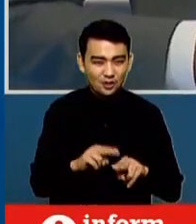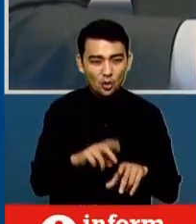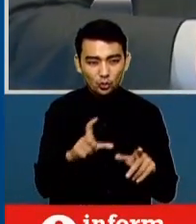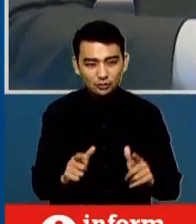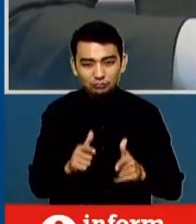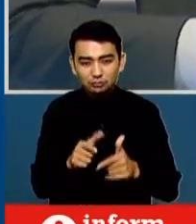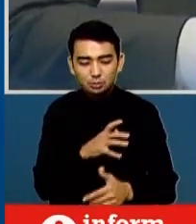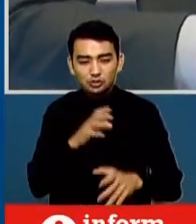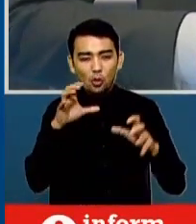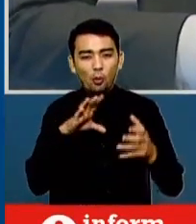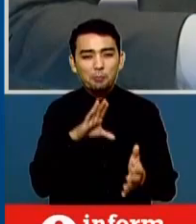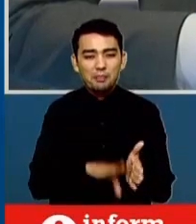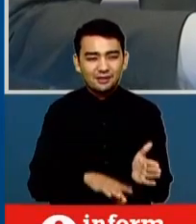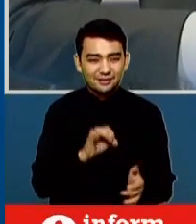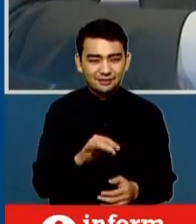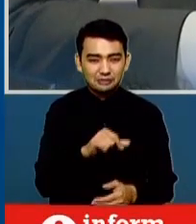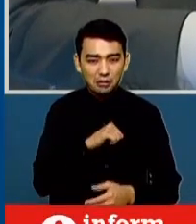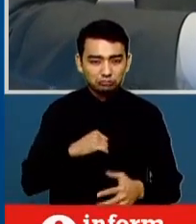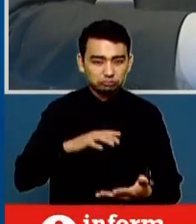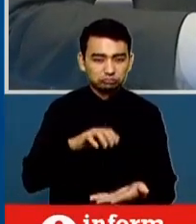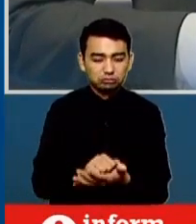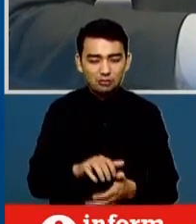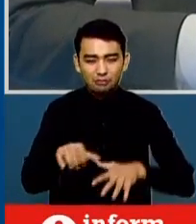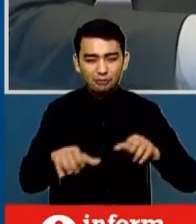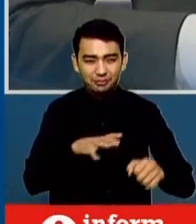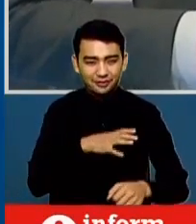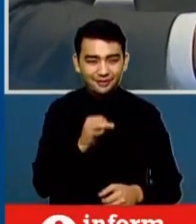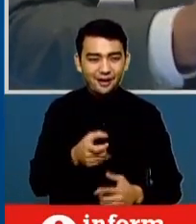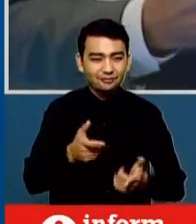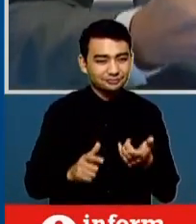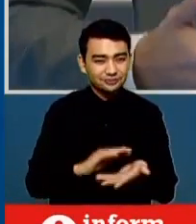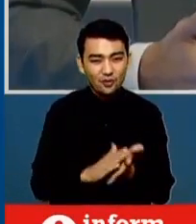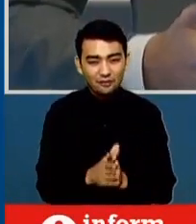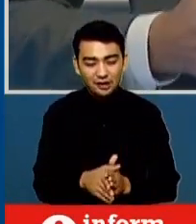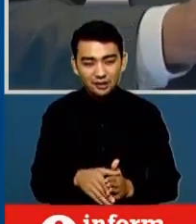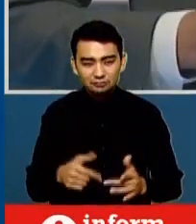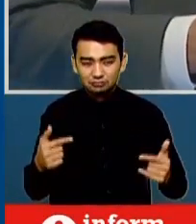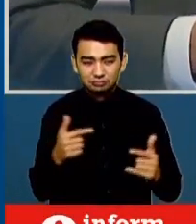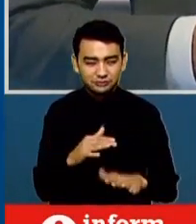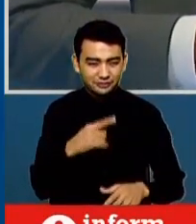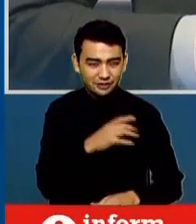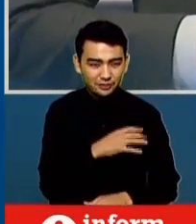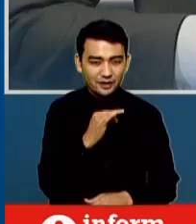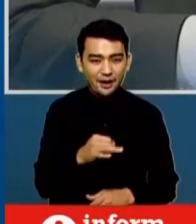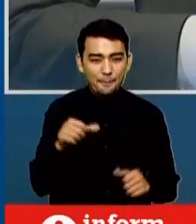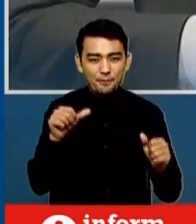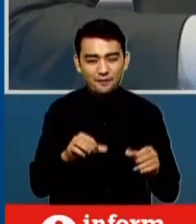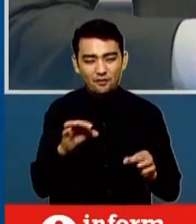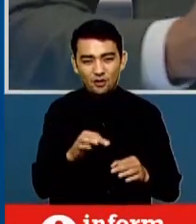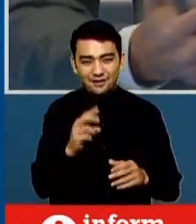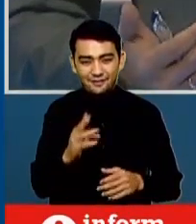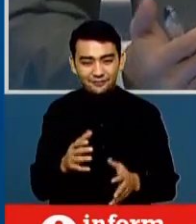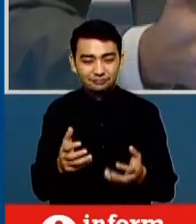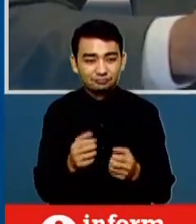заселились незаконно, и это самозахват, а заключенная сделка недействительна. При этом все документы на правообладание квартирами у жильцов